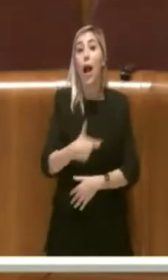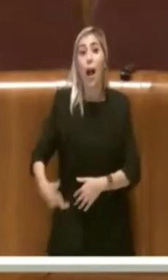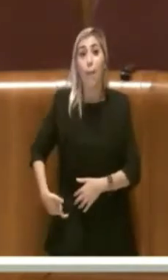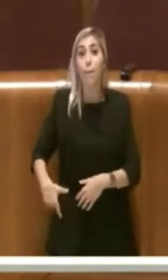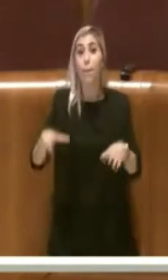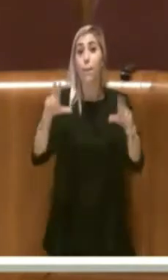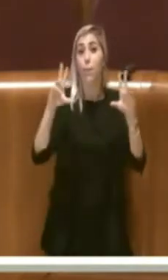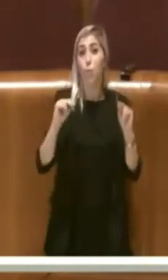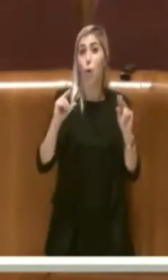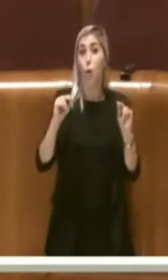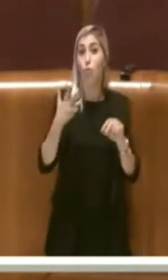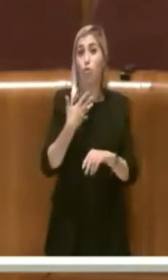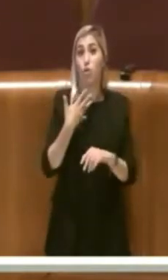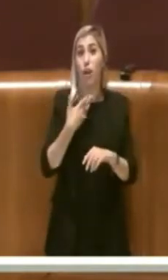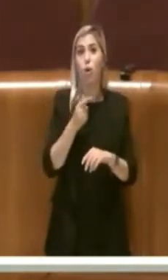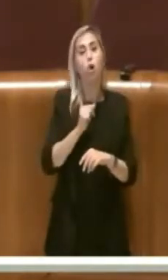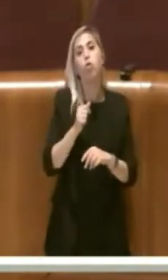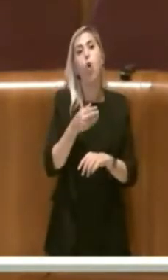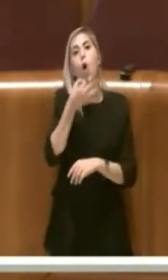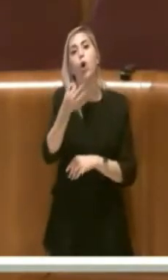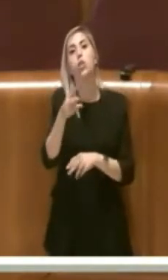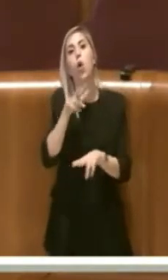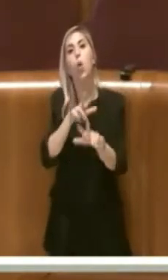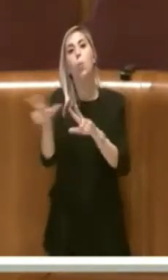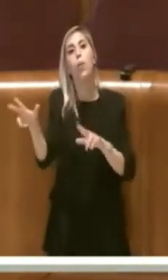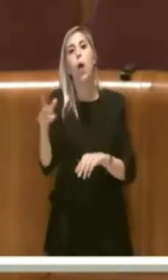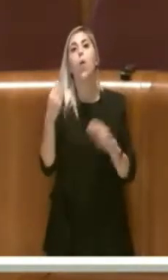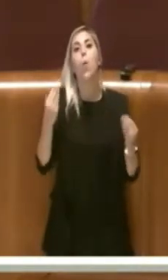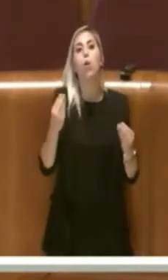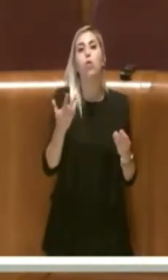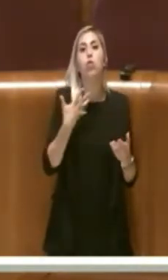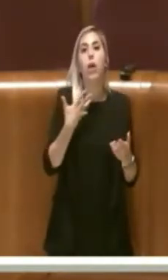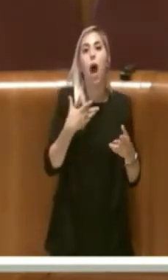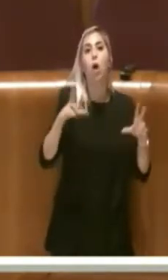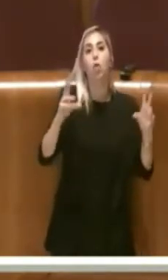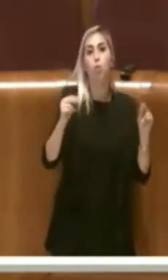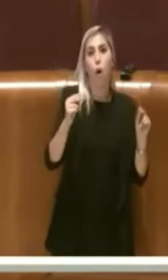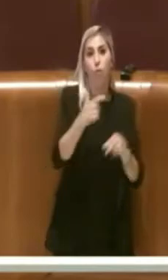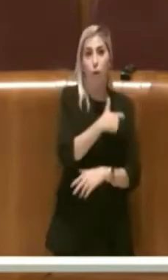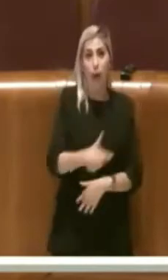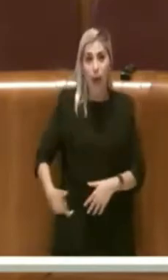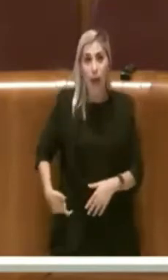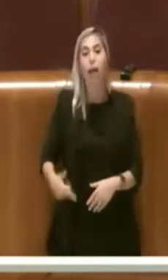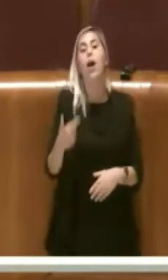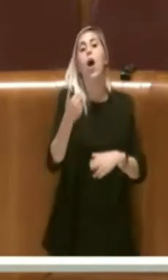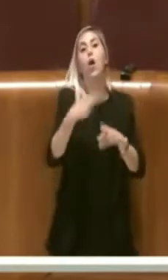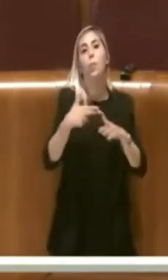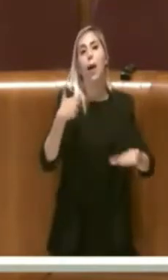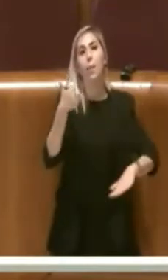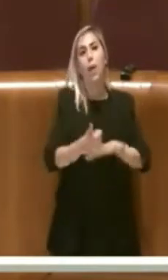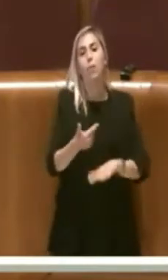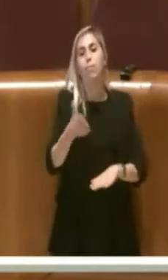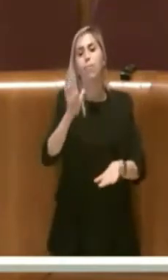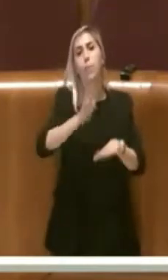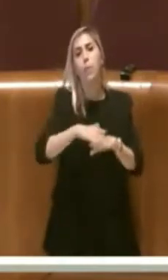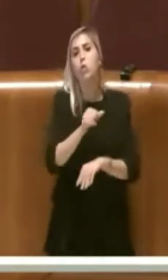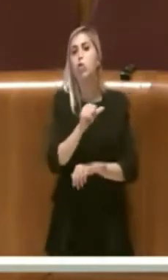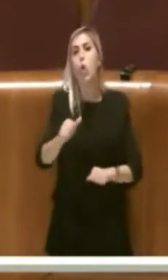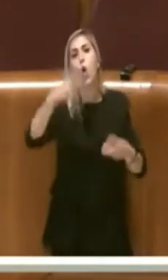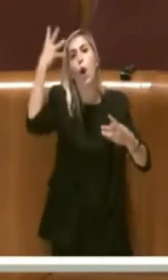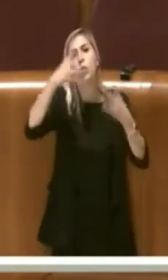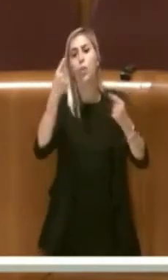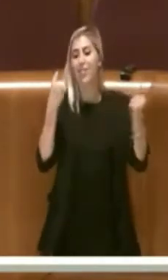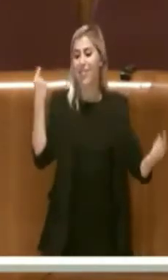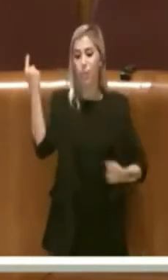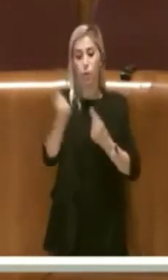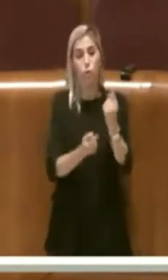anzi non più del Consiglio Comunale, per cui con il rinnovo degli organi capitolini. Permettetemi un ragionamento sul contesto